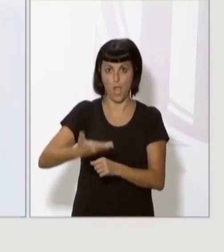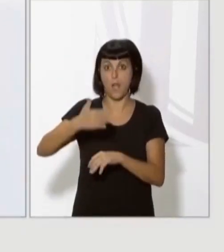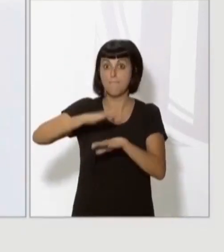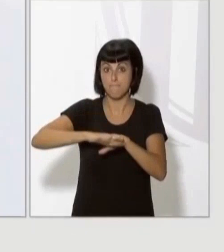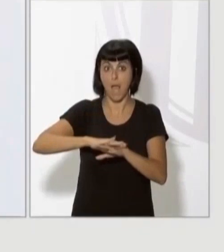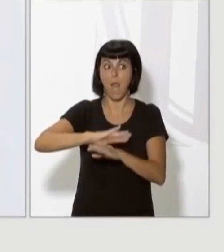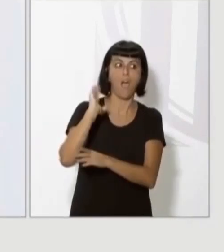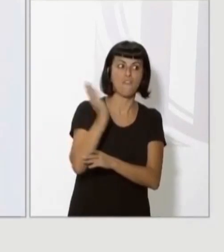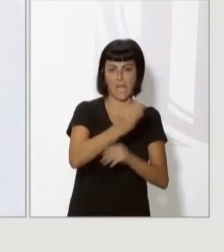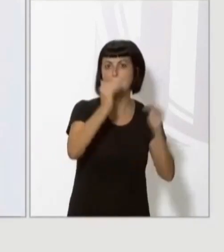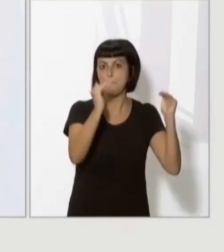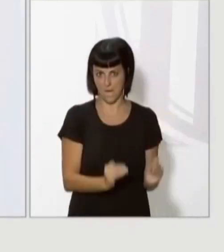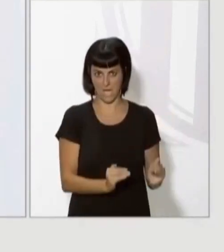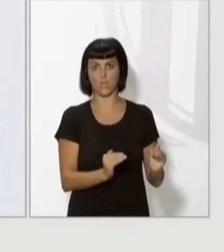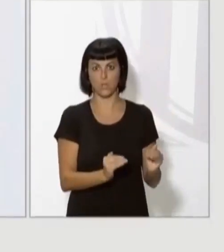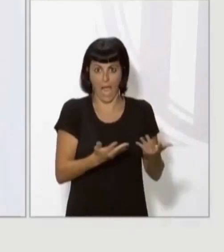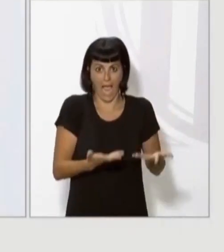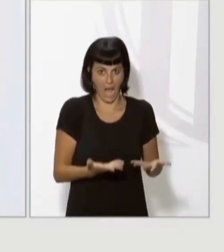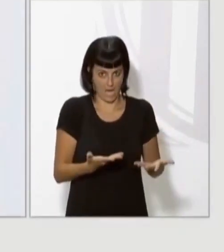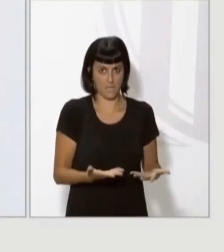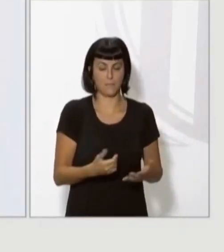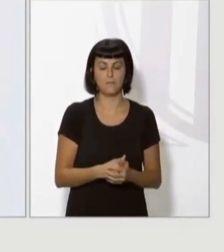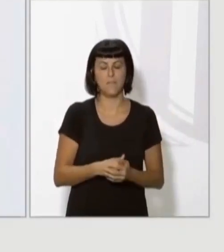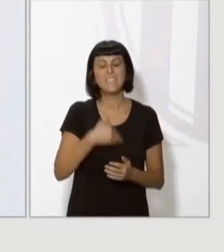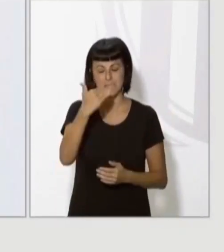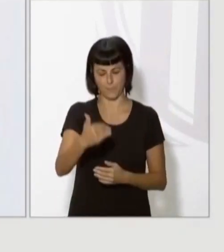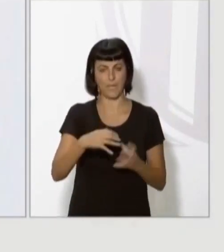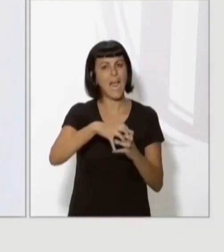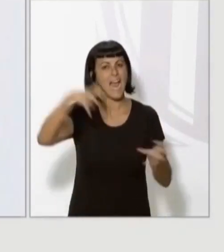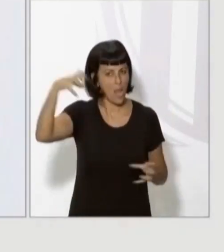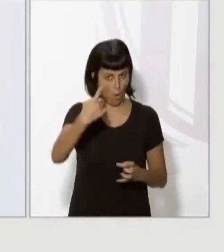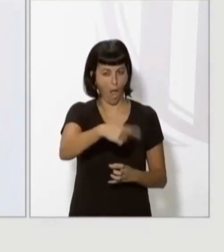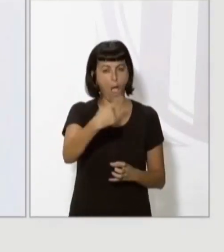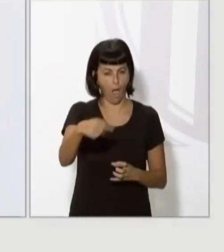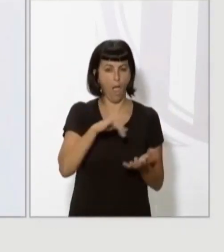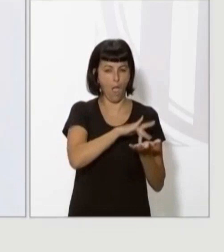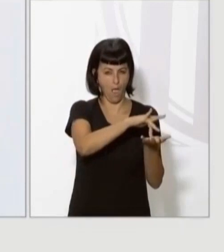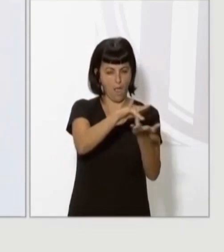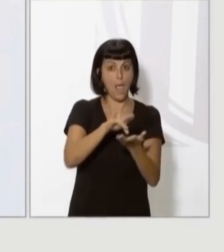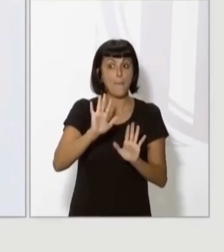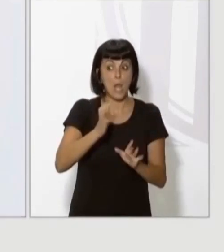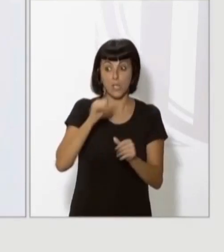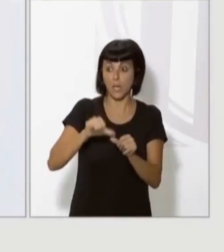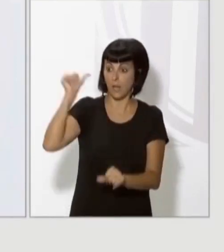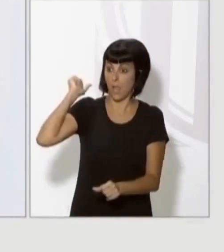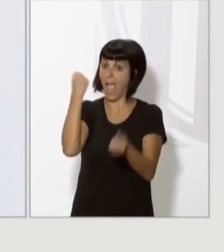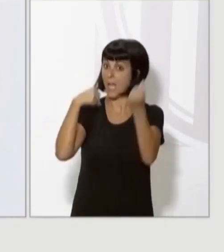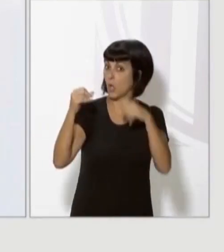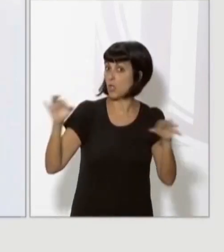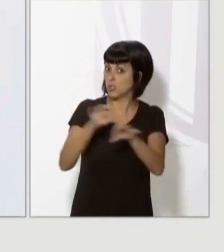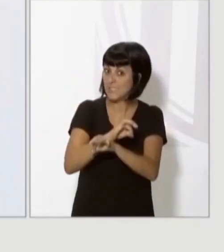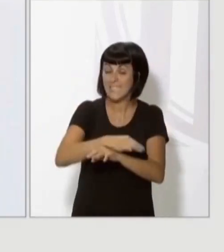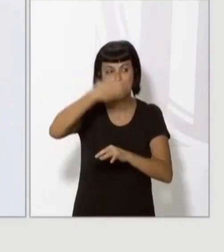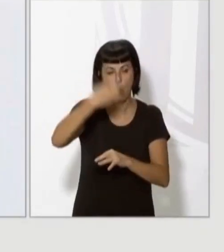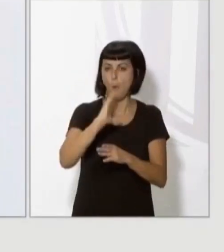no lamentar danys majors, que som conscients que n'hi ha hagut de molt greus, però si no s'haguessin fet aquestes actuacions, hauríem de lamentar encara